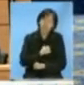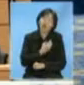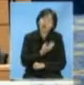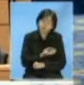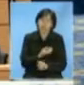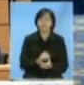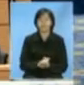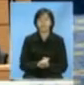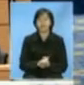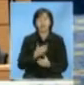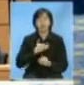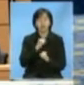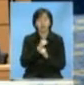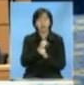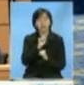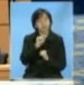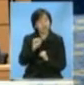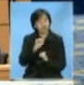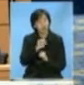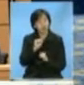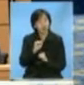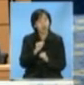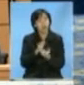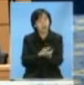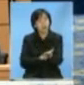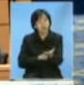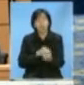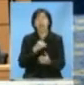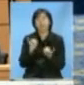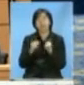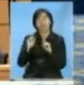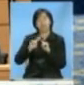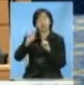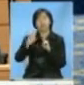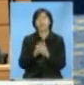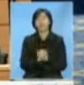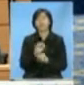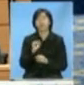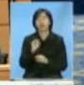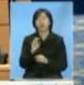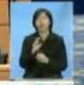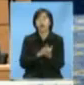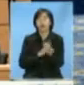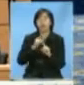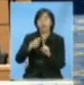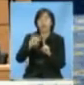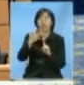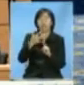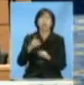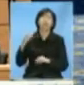เป็นส.ส.มาตอนนี้สมัยที่2เป็นส.ว.มาก็5เดือนโดนป